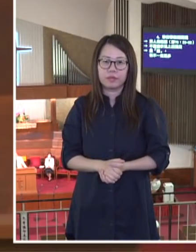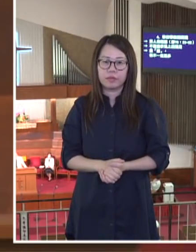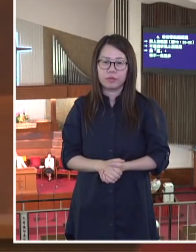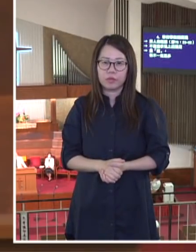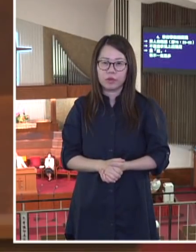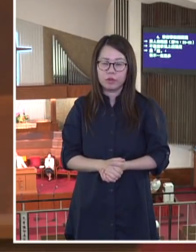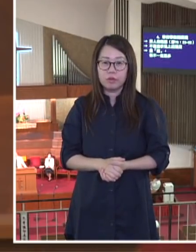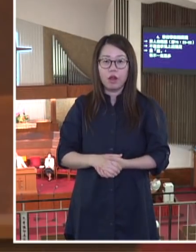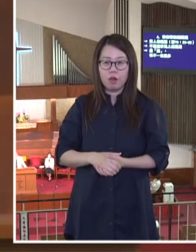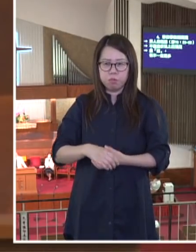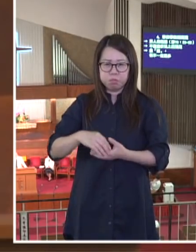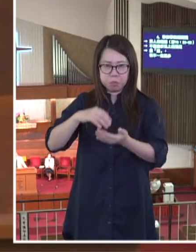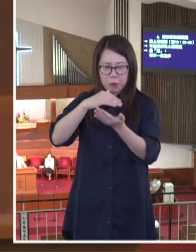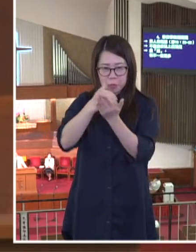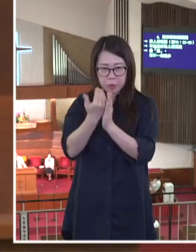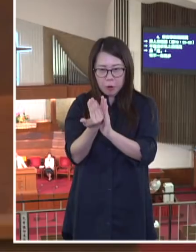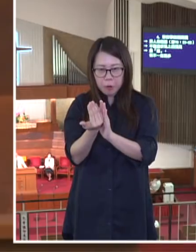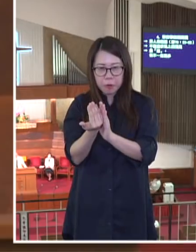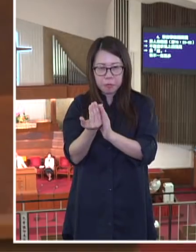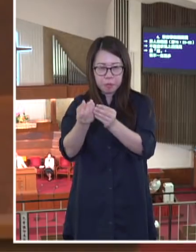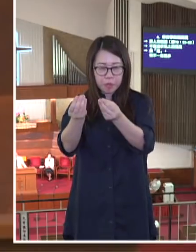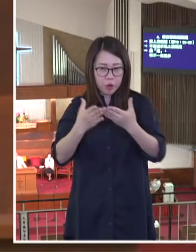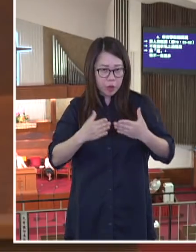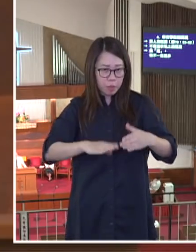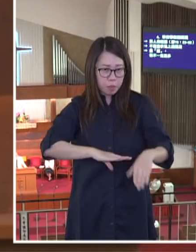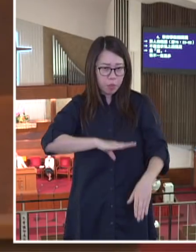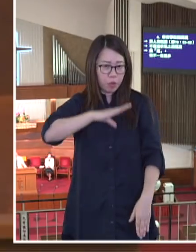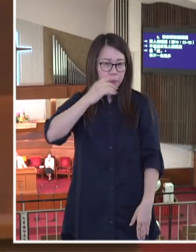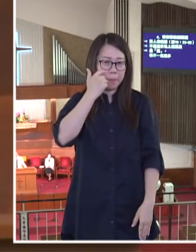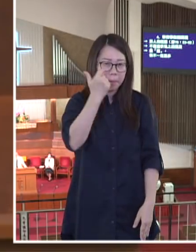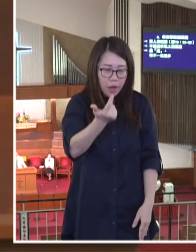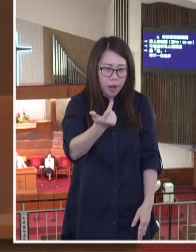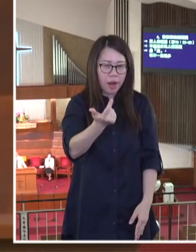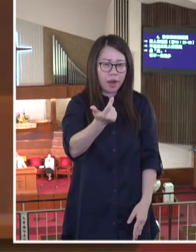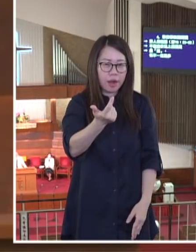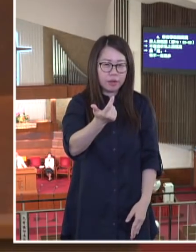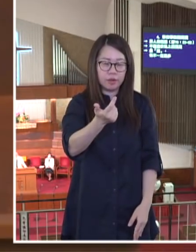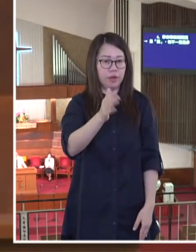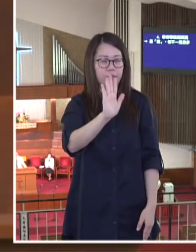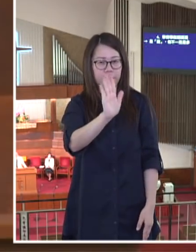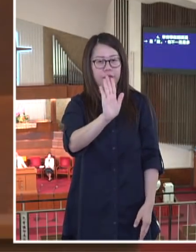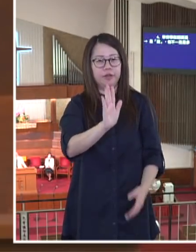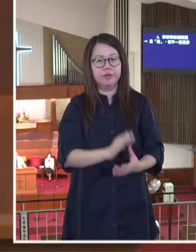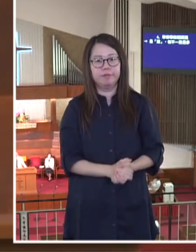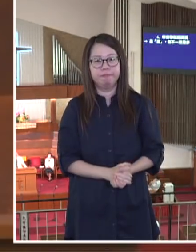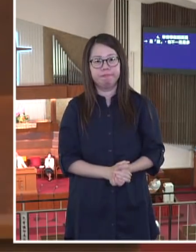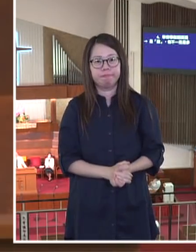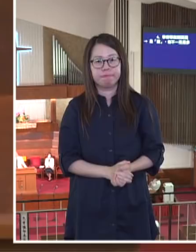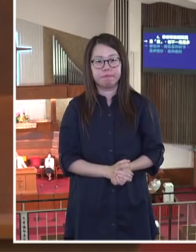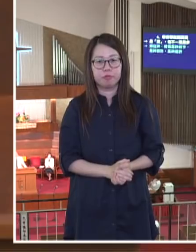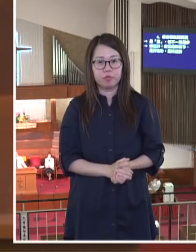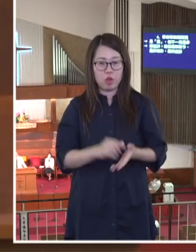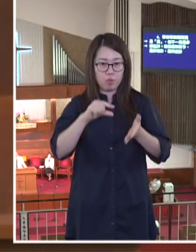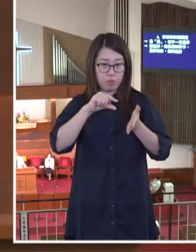好，不一定多就是好。所以这个满不一定是